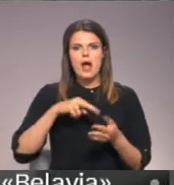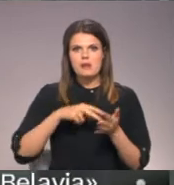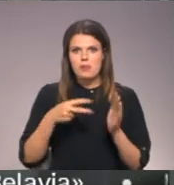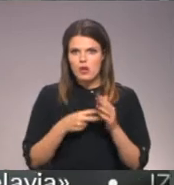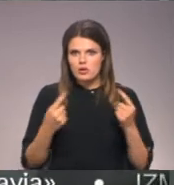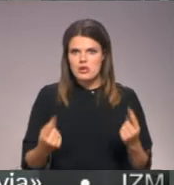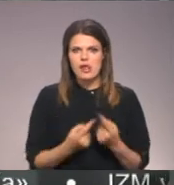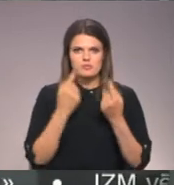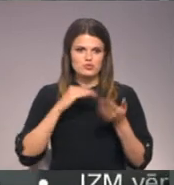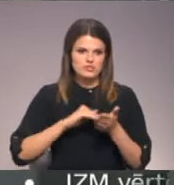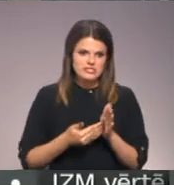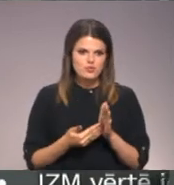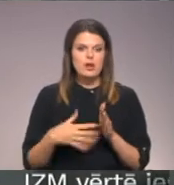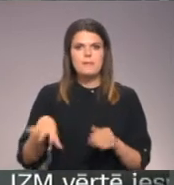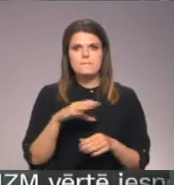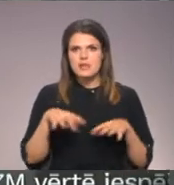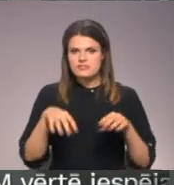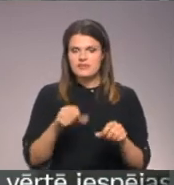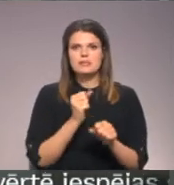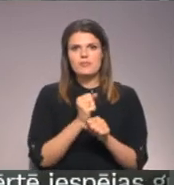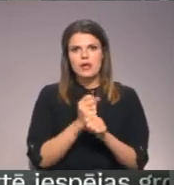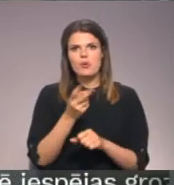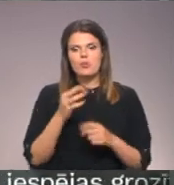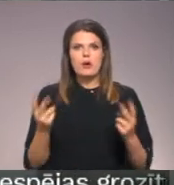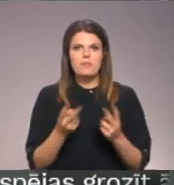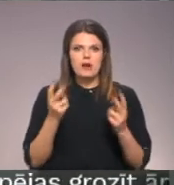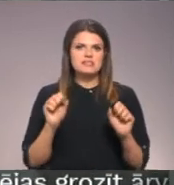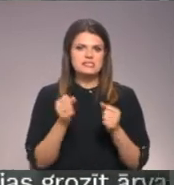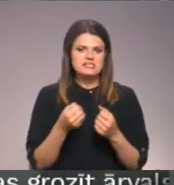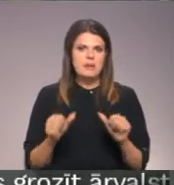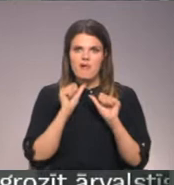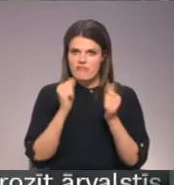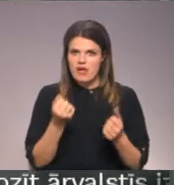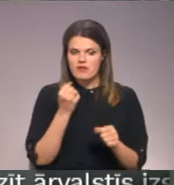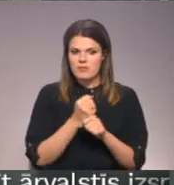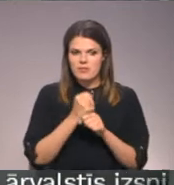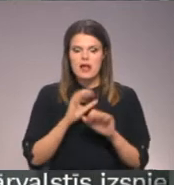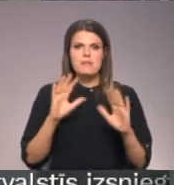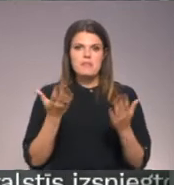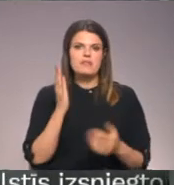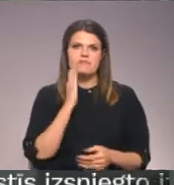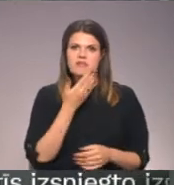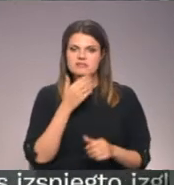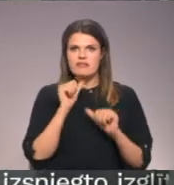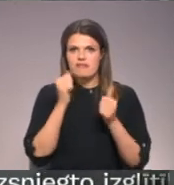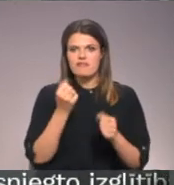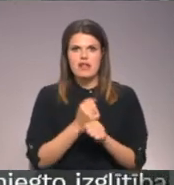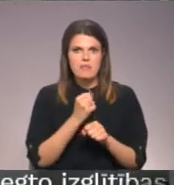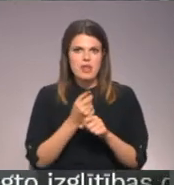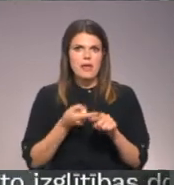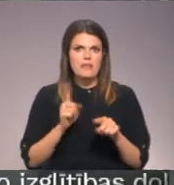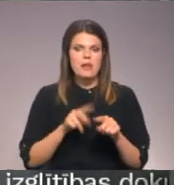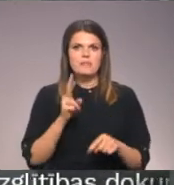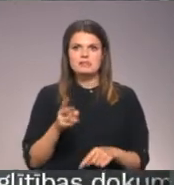atbilstoši situācijai. Mēs veicām darbus, ko parasti ziemā nevaram veikt, bet vasarā nevarējām veikt, jo